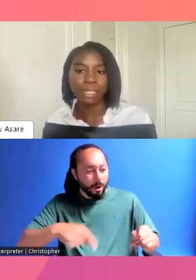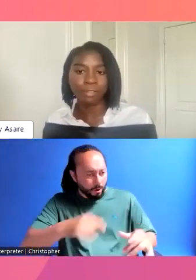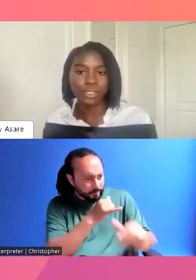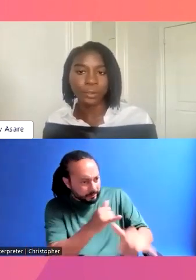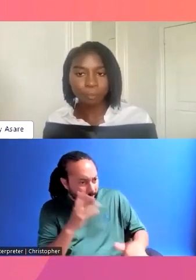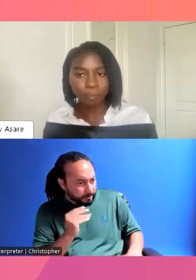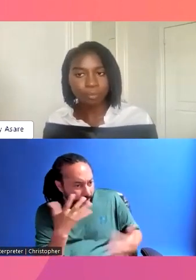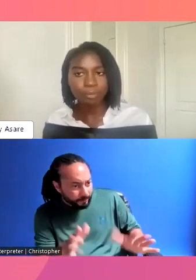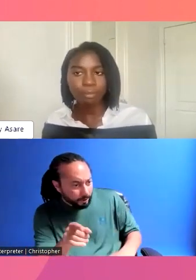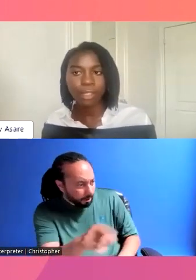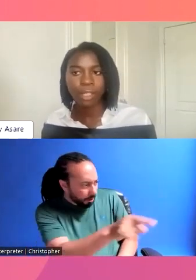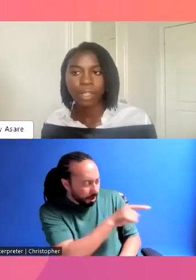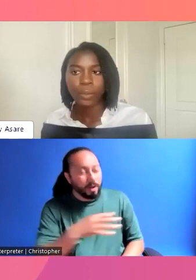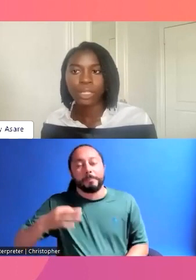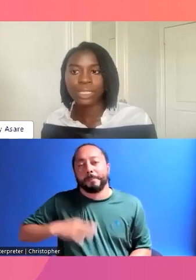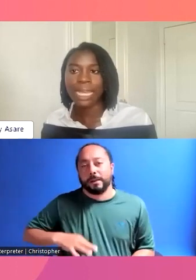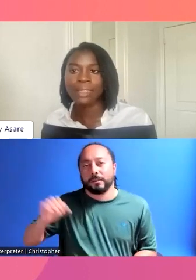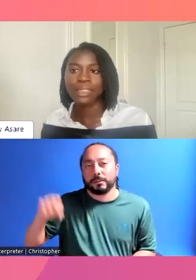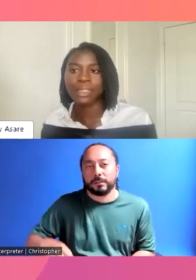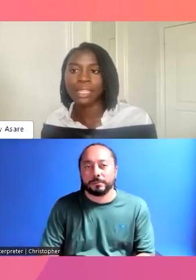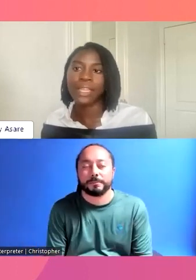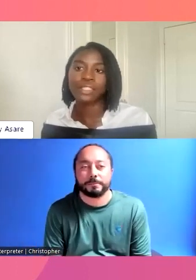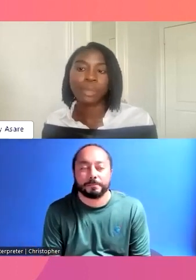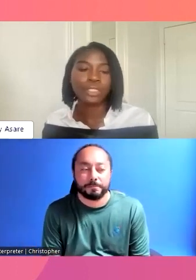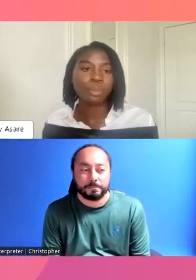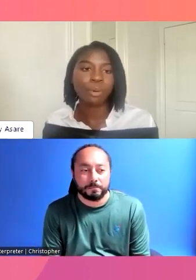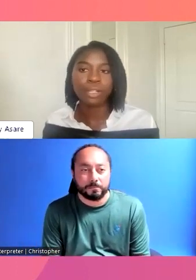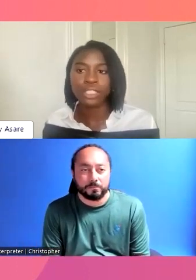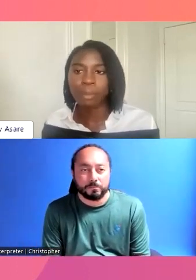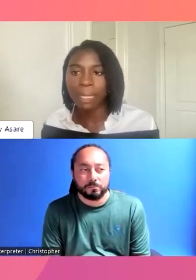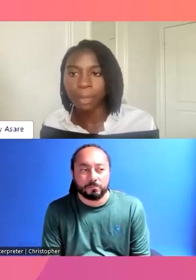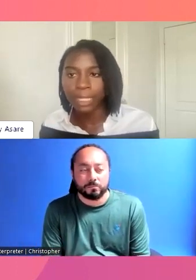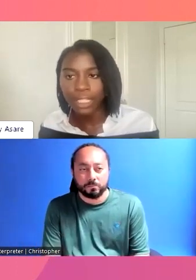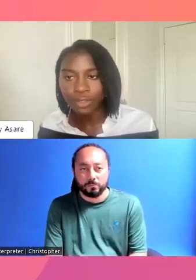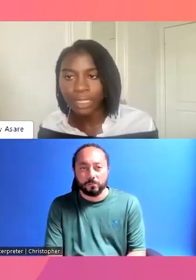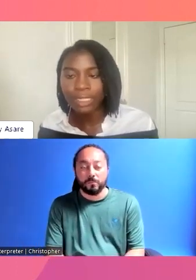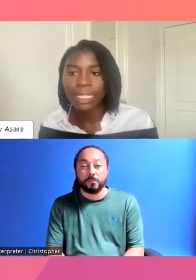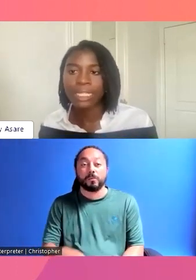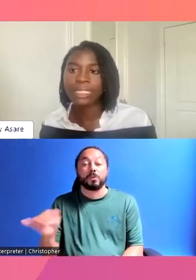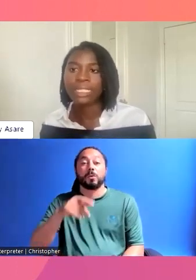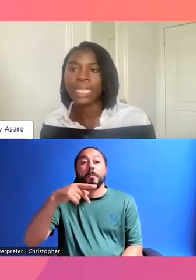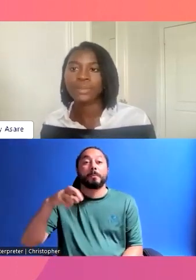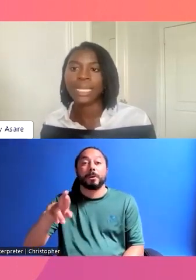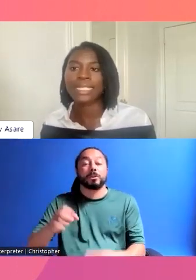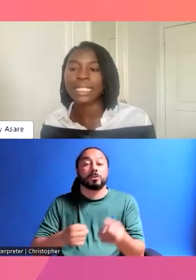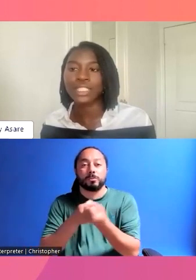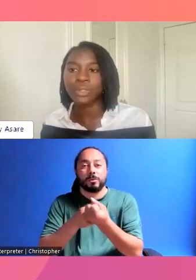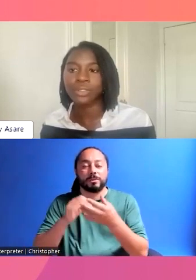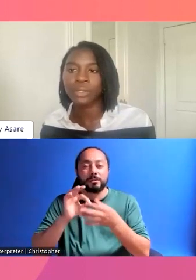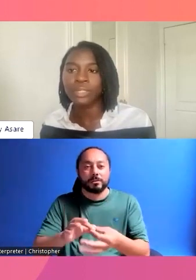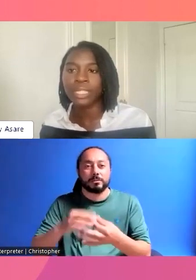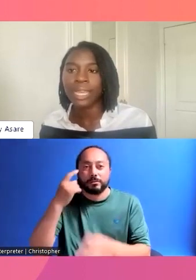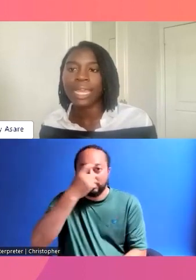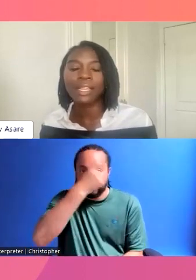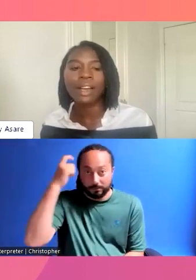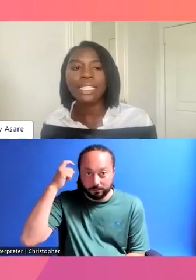quelqu'un, une paire qui a vécu la même chose que la personne en question. Ça peut être